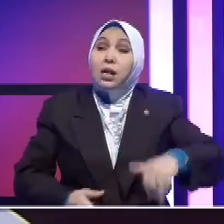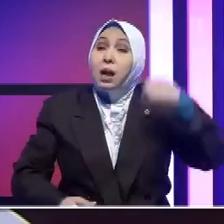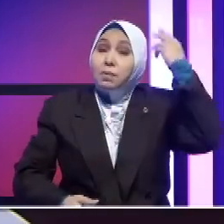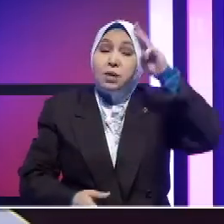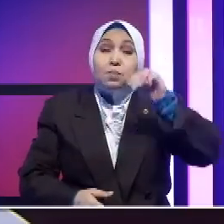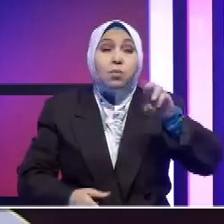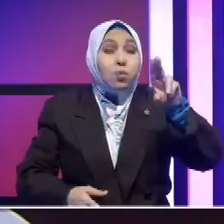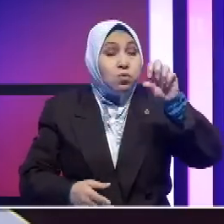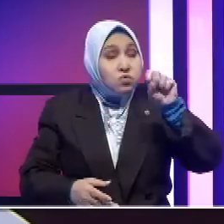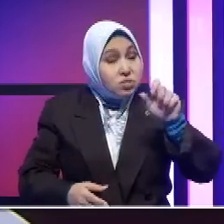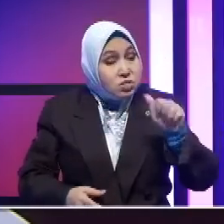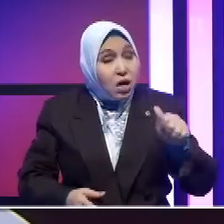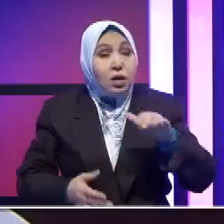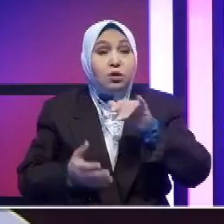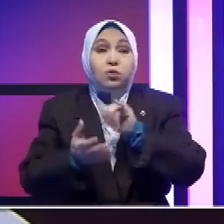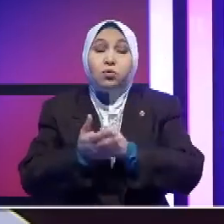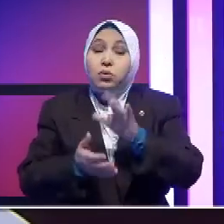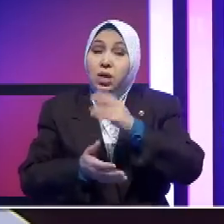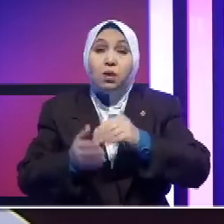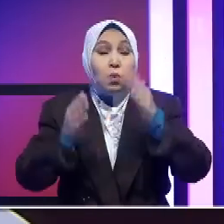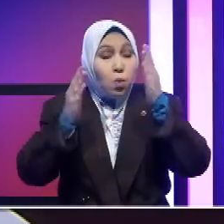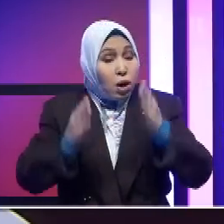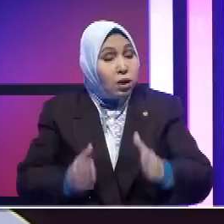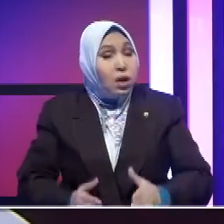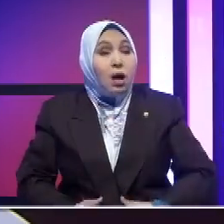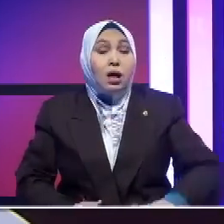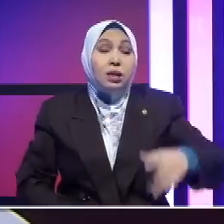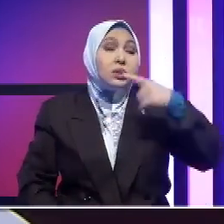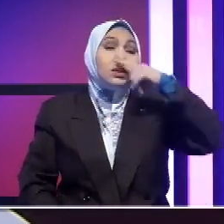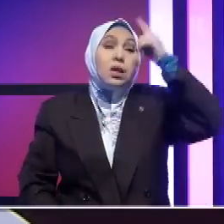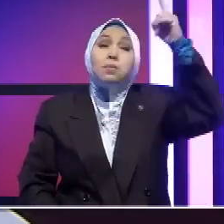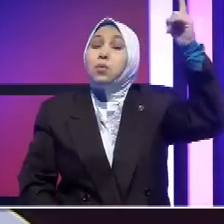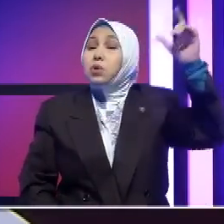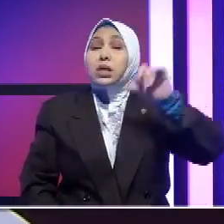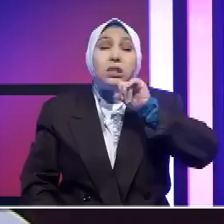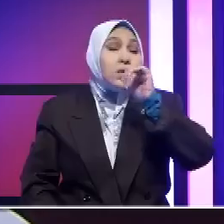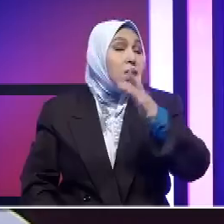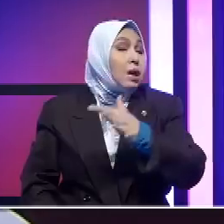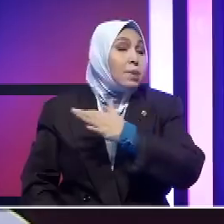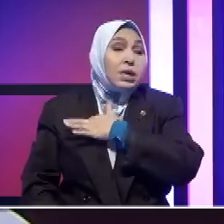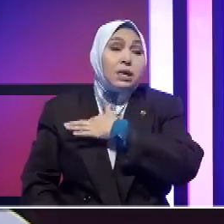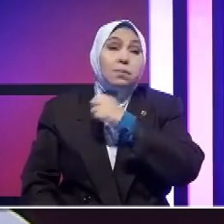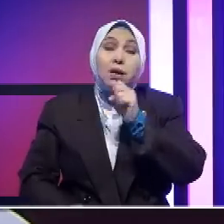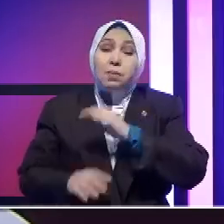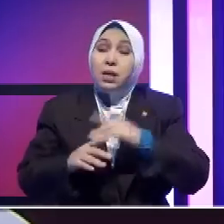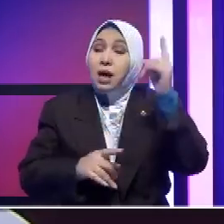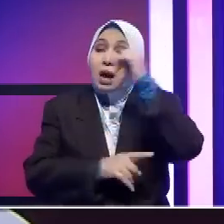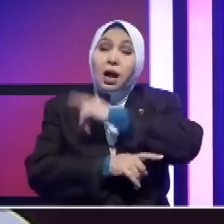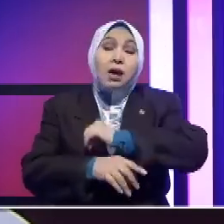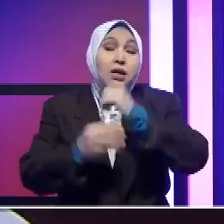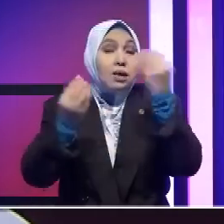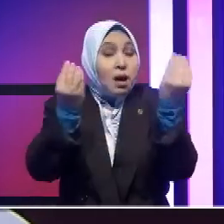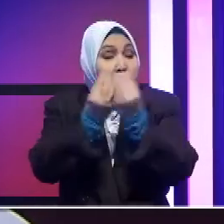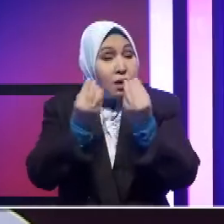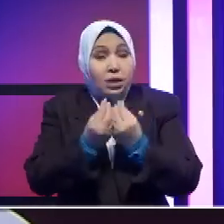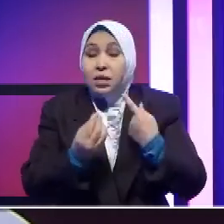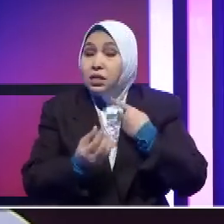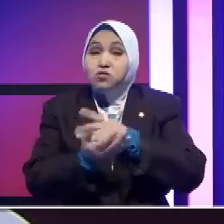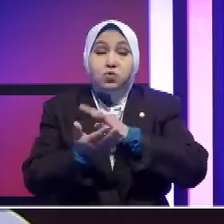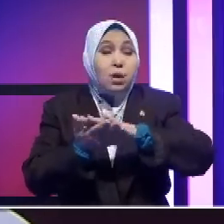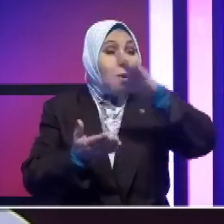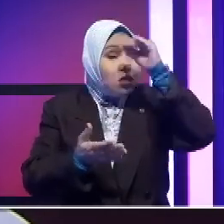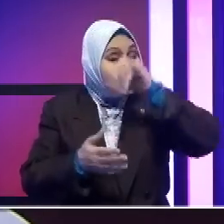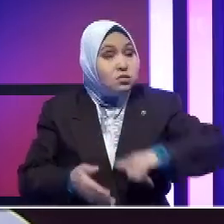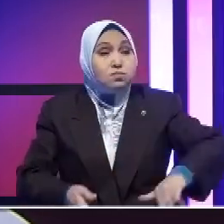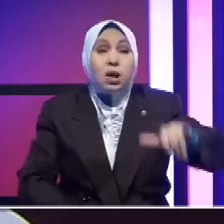la yu'minu biyaumil hisab, dan orang-orang yang takbur ini dia tidak beriman kepada hari al-hisab, ya, yang kita dah belajar semalam, iaitu